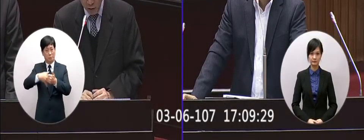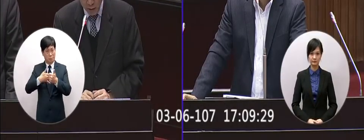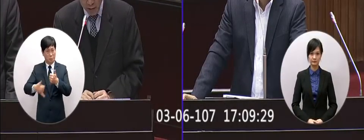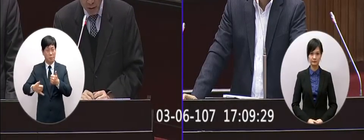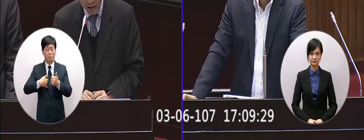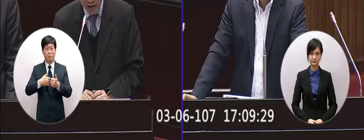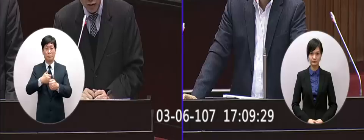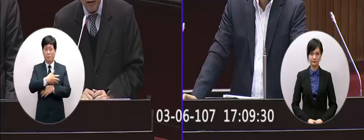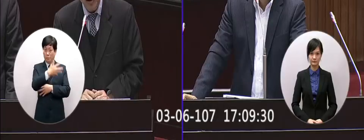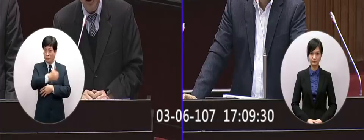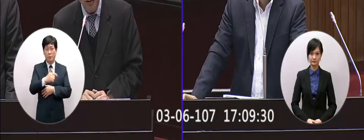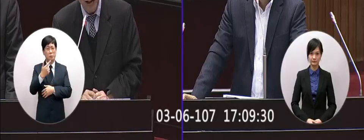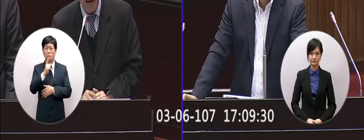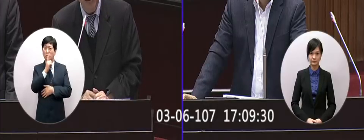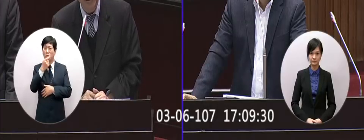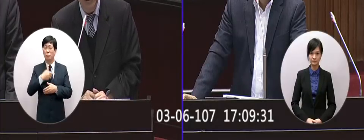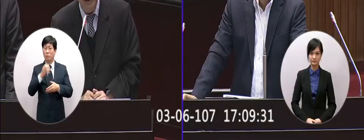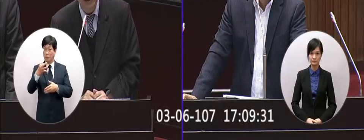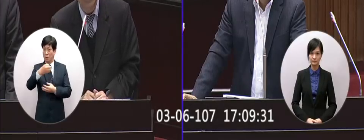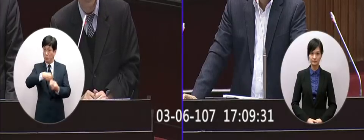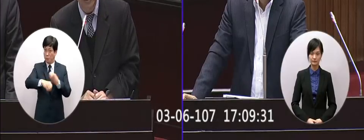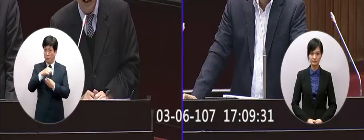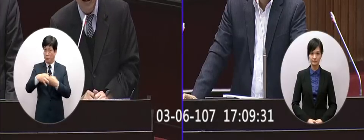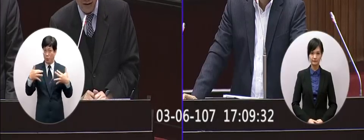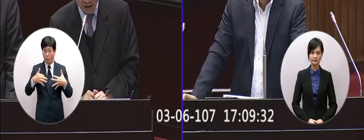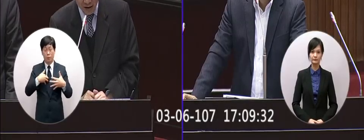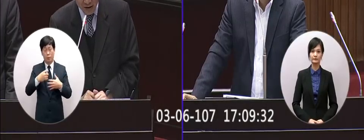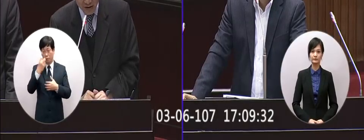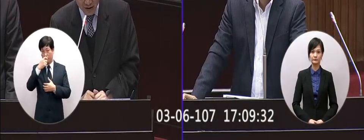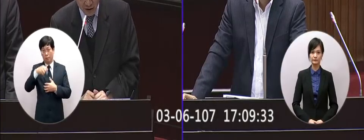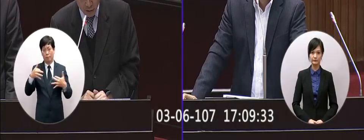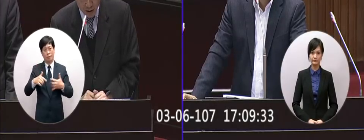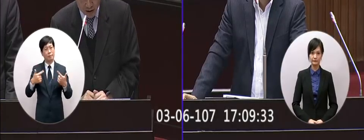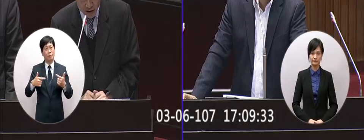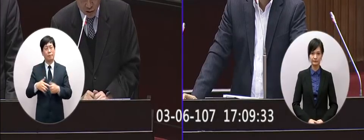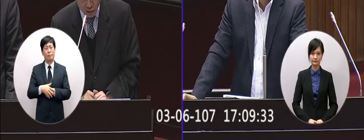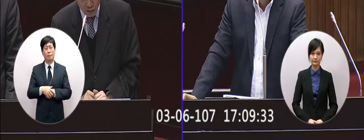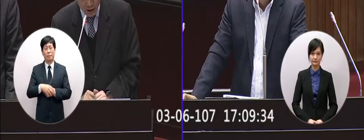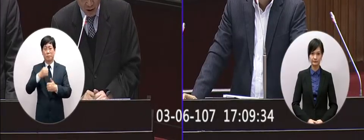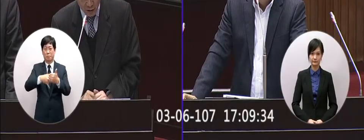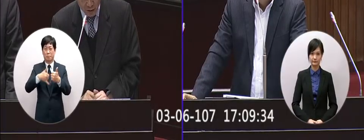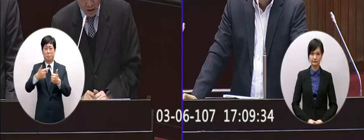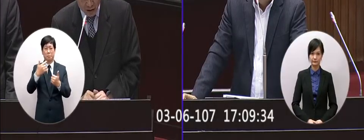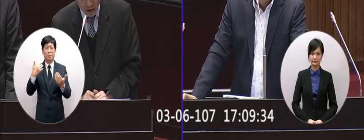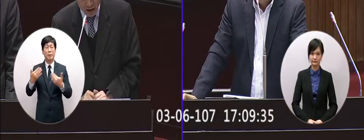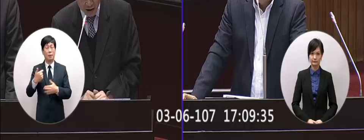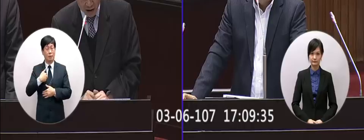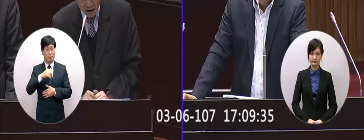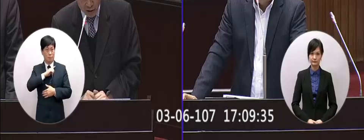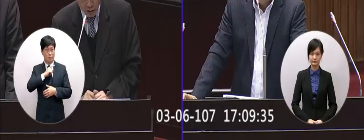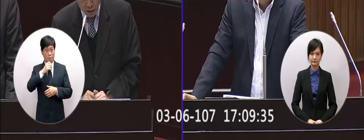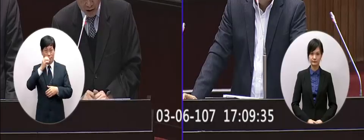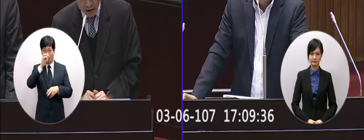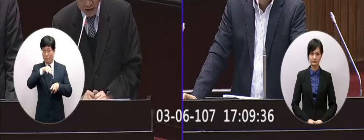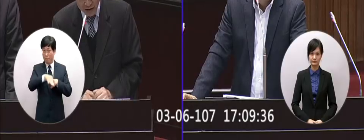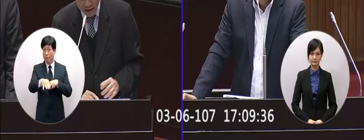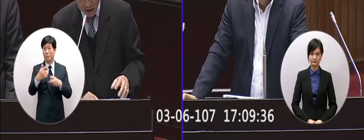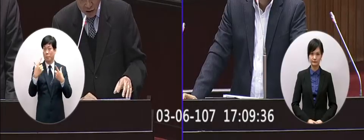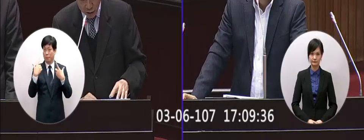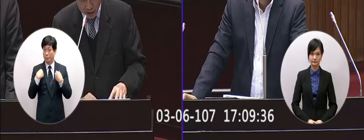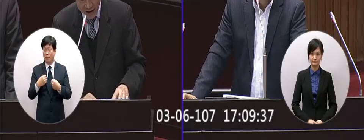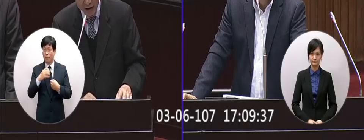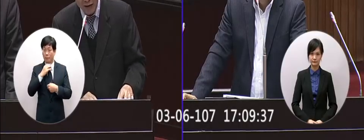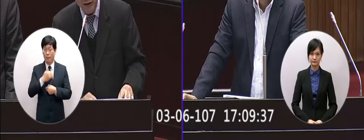告过，我们没有单纯的从财务上来看待这个案子。实际上，委员也清楚，我们高铁从原来